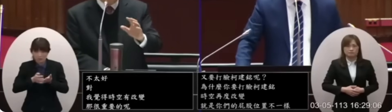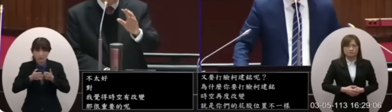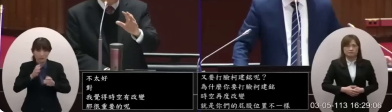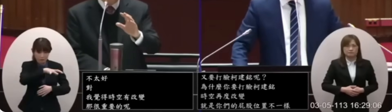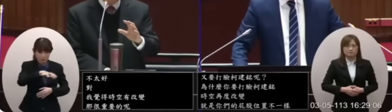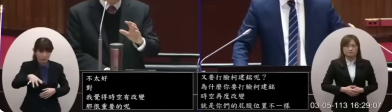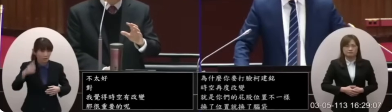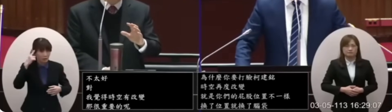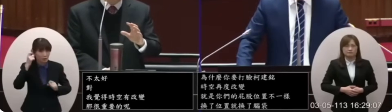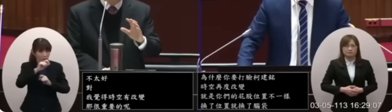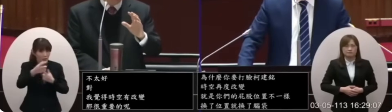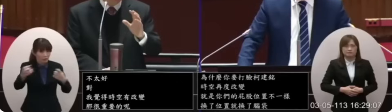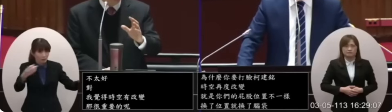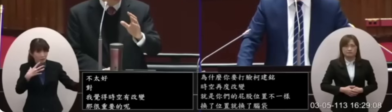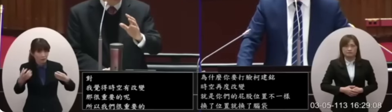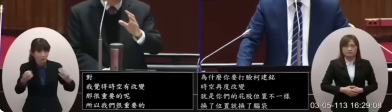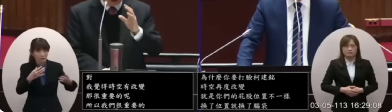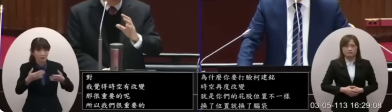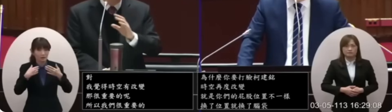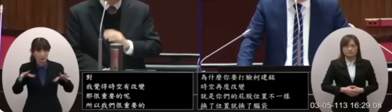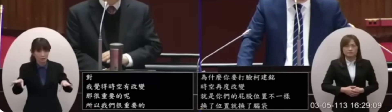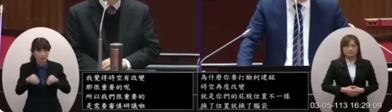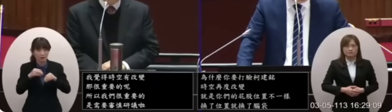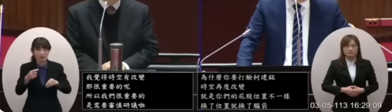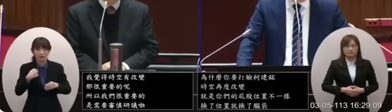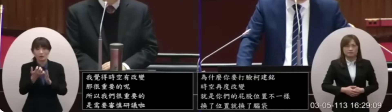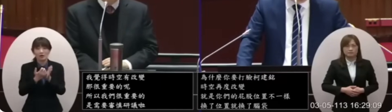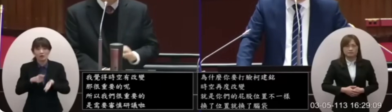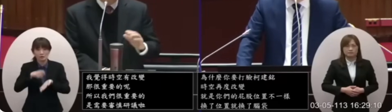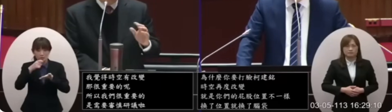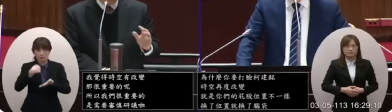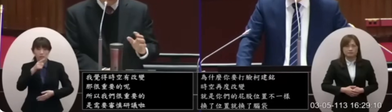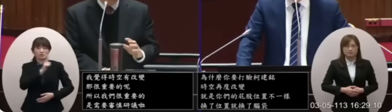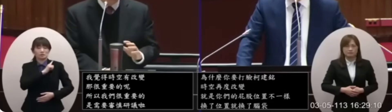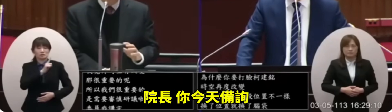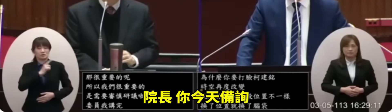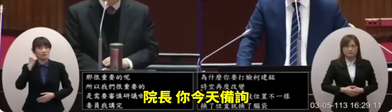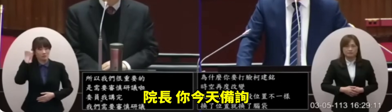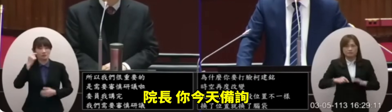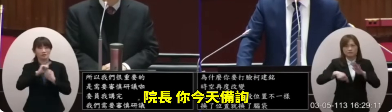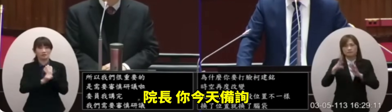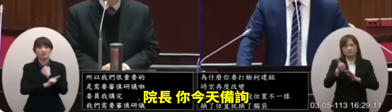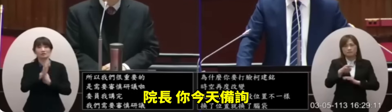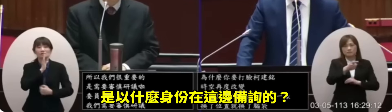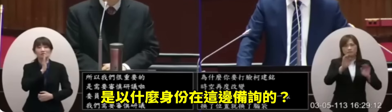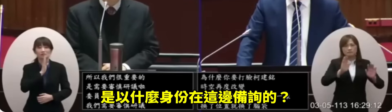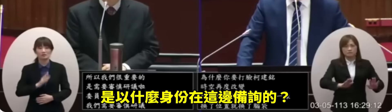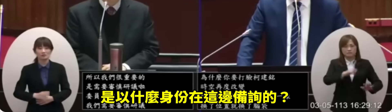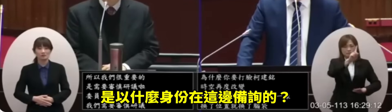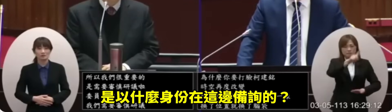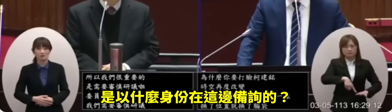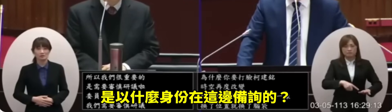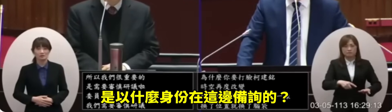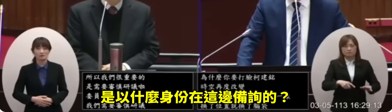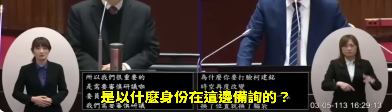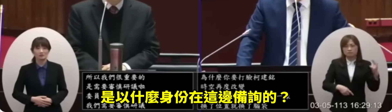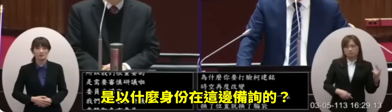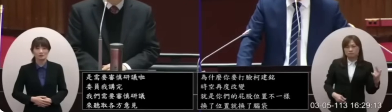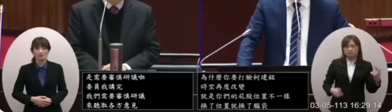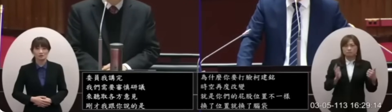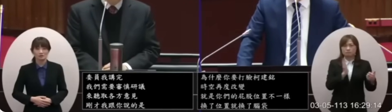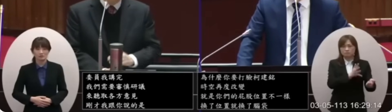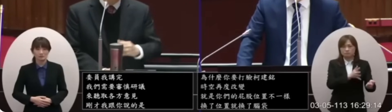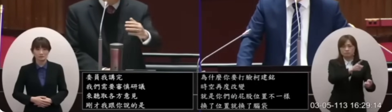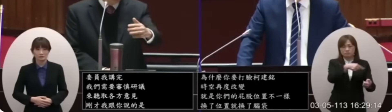见。刚才我给你讲跟你说的是我个人的看法，那很重要的。 院长，你今天被询是以什么身份在这边被询